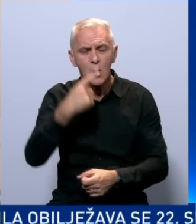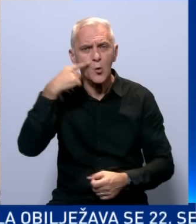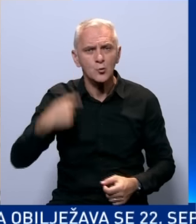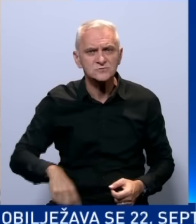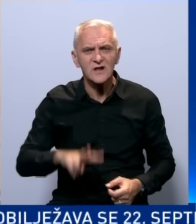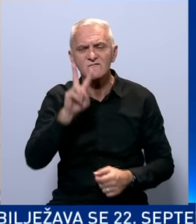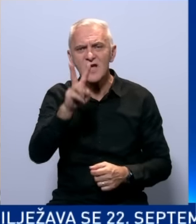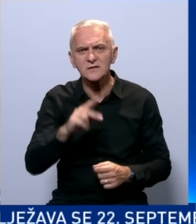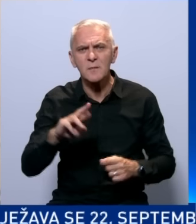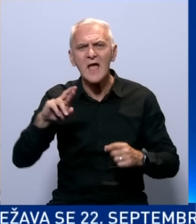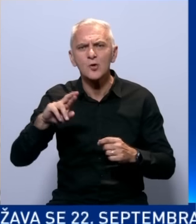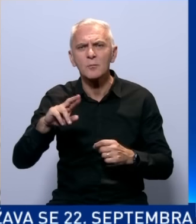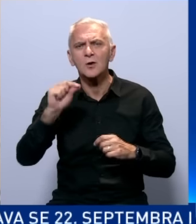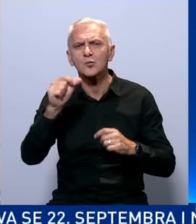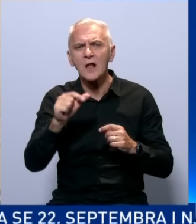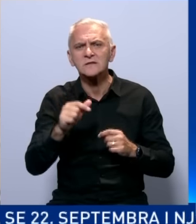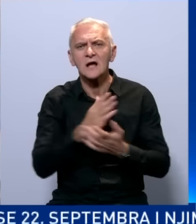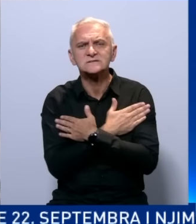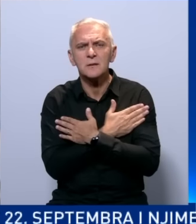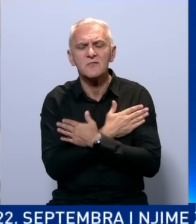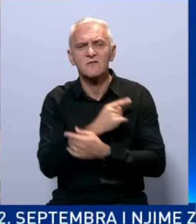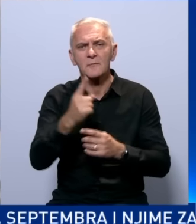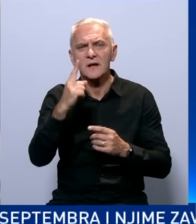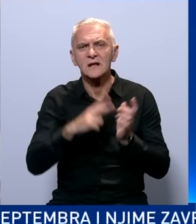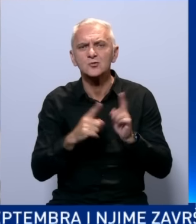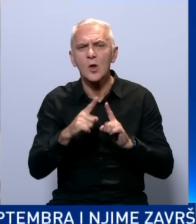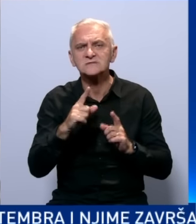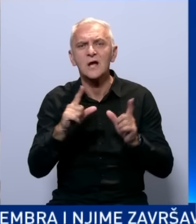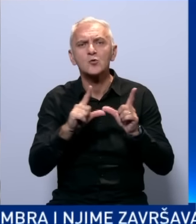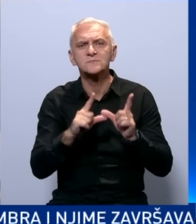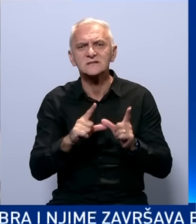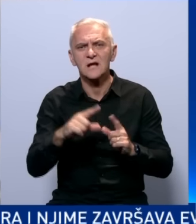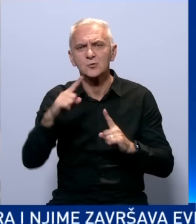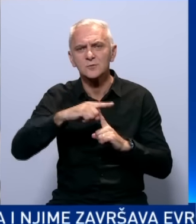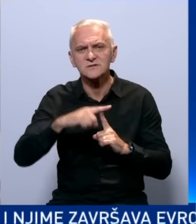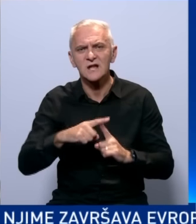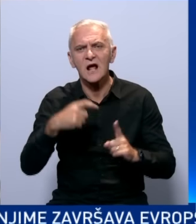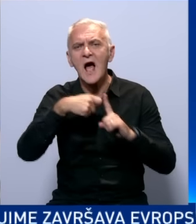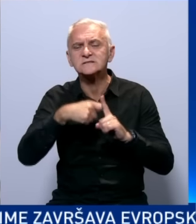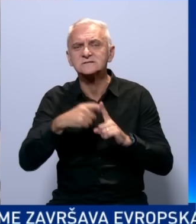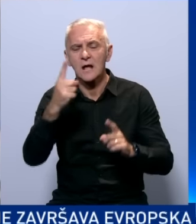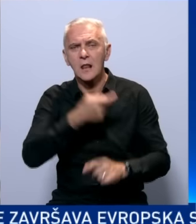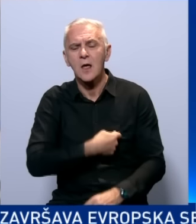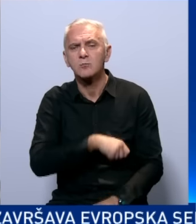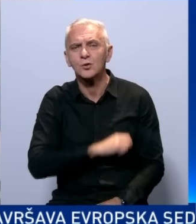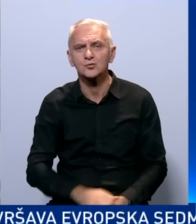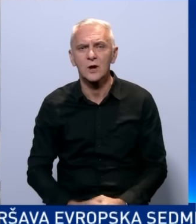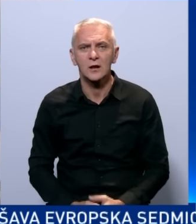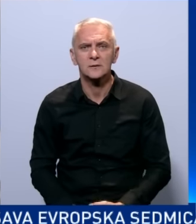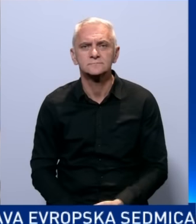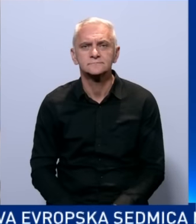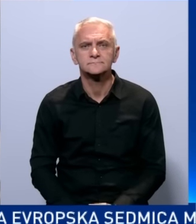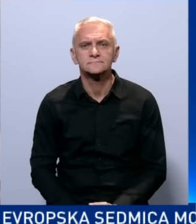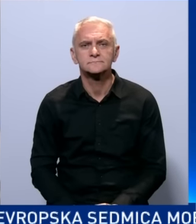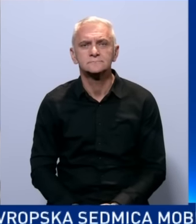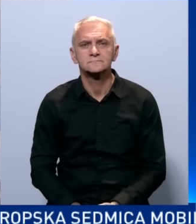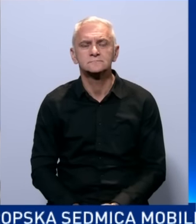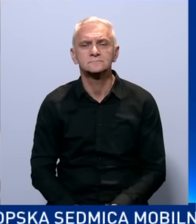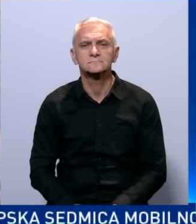Rusije, Vijetnama, Etiopije, Ruande, Zimbabvea, Indonezije, Uzbekistana, Turkmenistana, Kazahstana i Portugala.